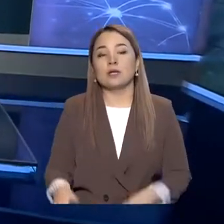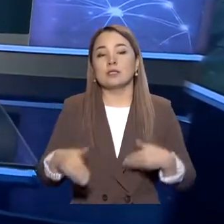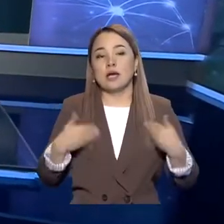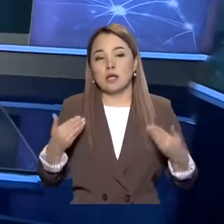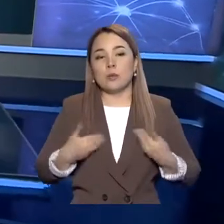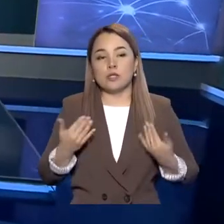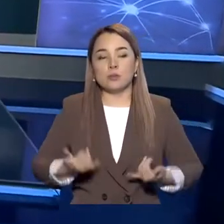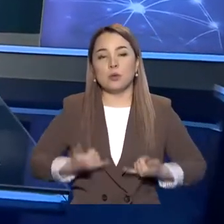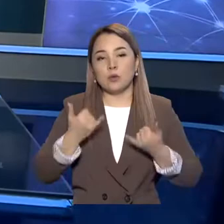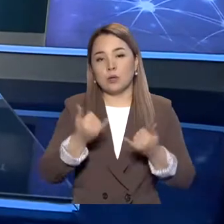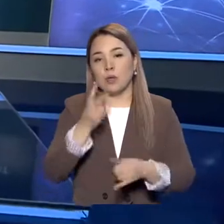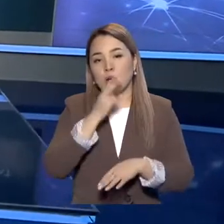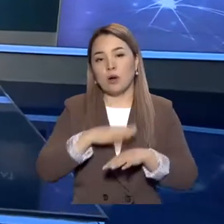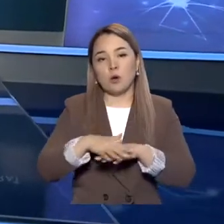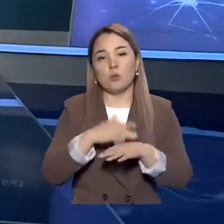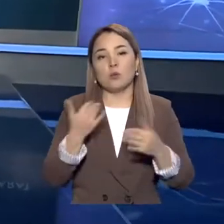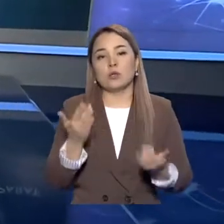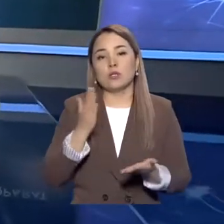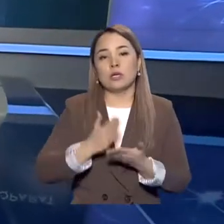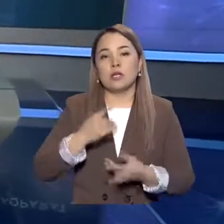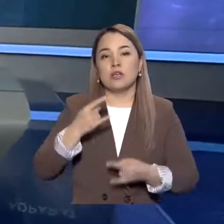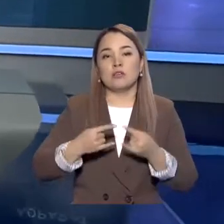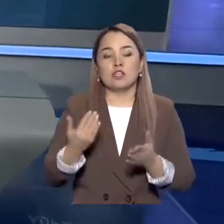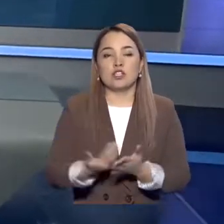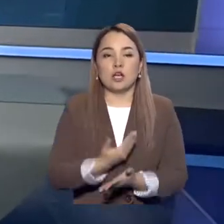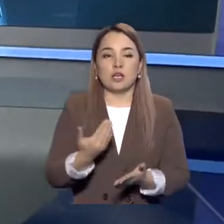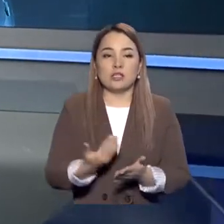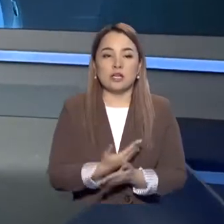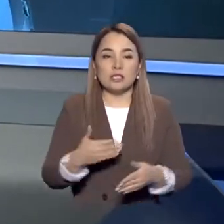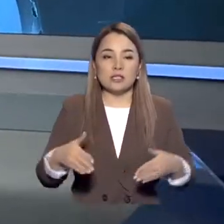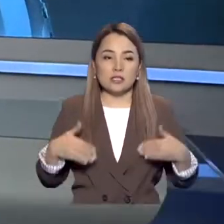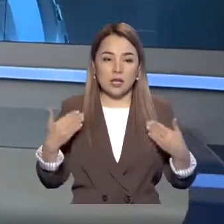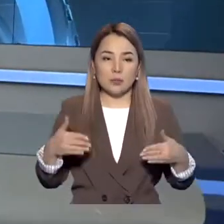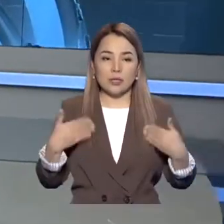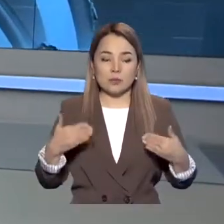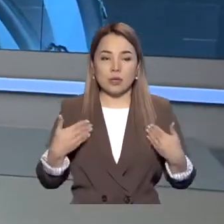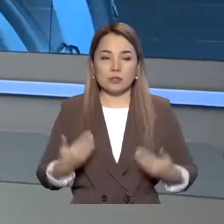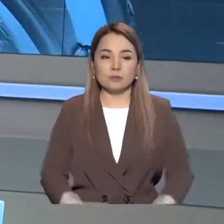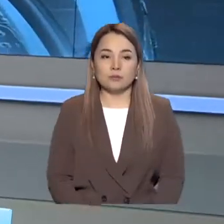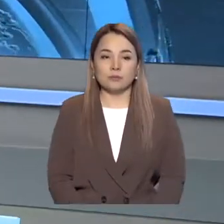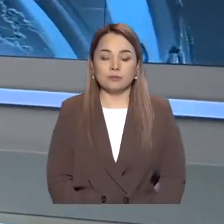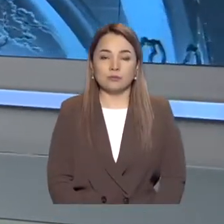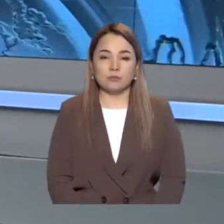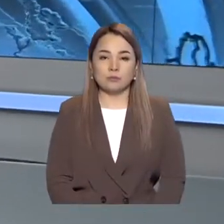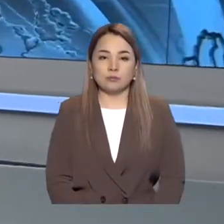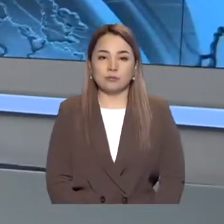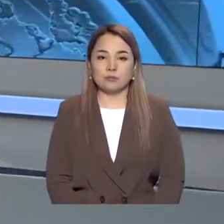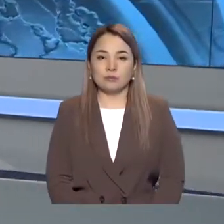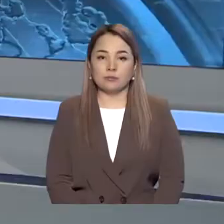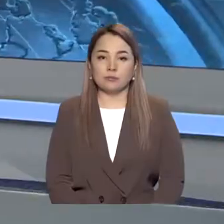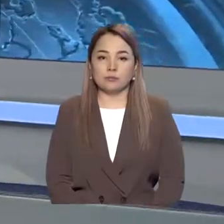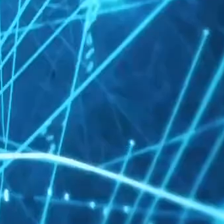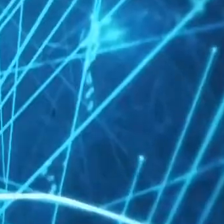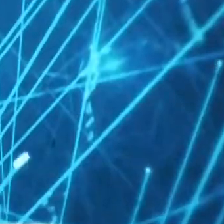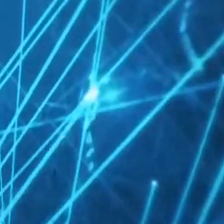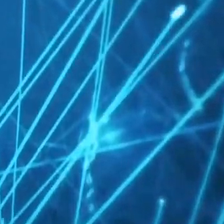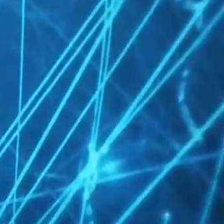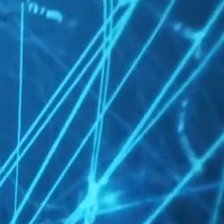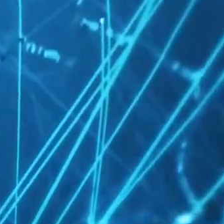Армыстар ардақтағайын ұлттық арнаның тікелей эфирінде ақпарат термен бірген мен Альбина Әшім және сурдаудармашы Шырын Жанға бұл.